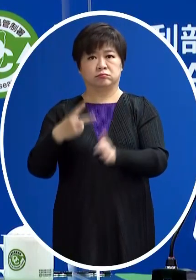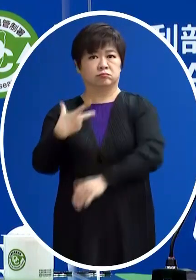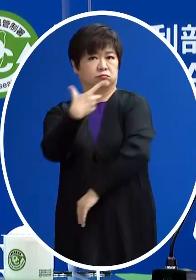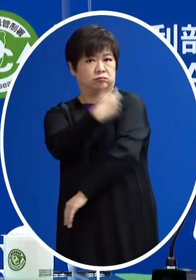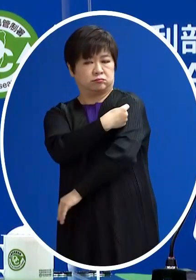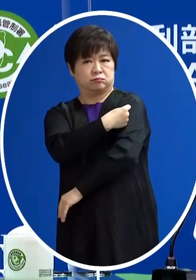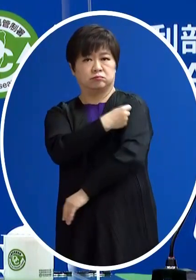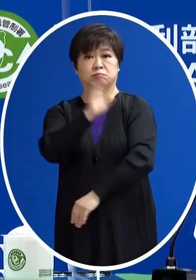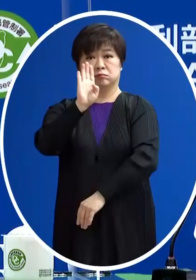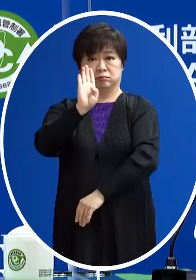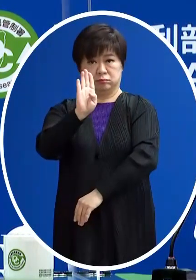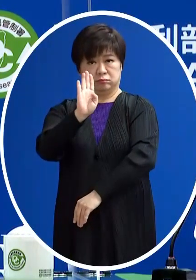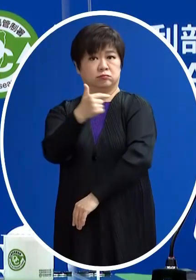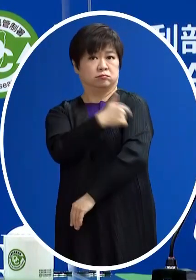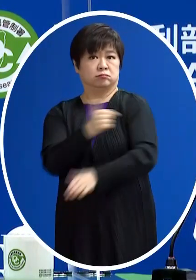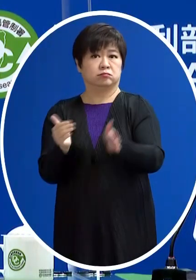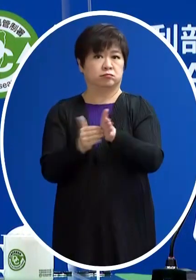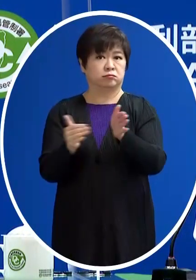值是29。那中间呢，他在2月9号，检疫期满，自主健康管理期满以后，又再去打一剂的